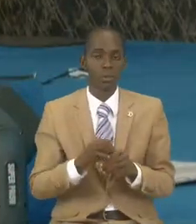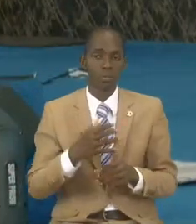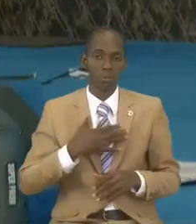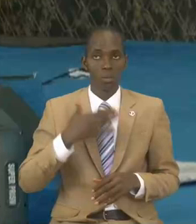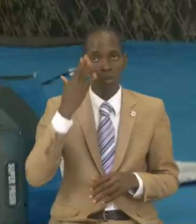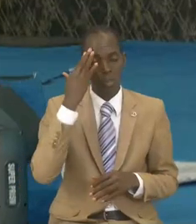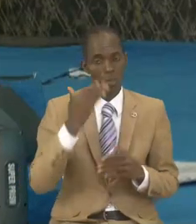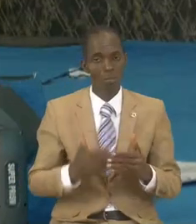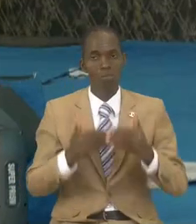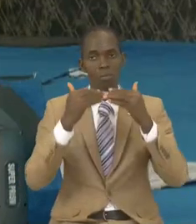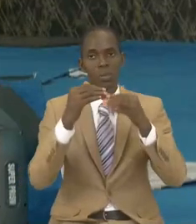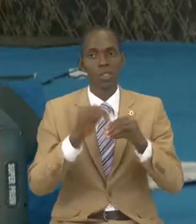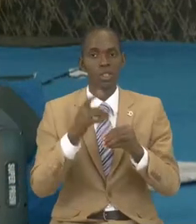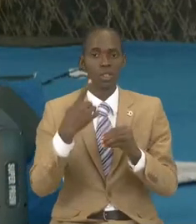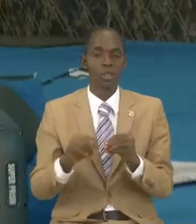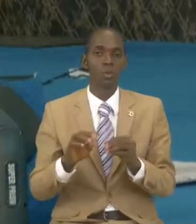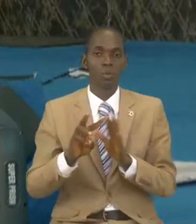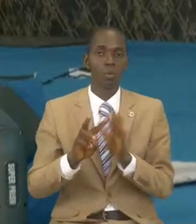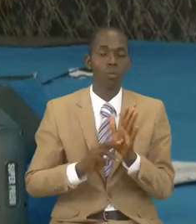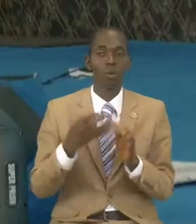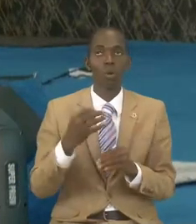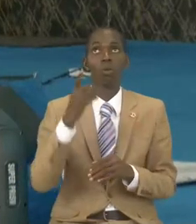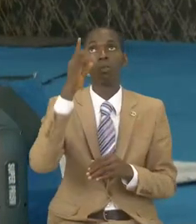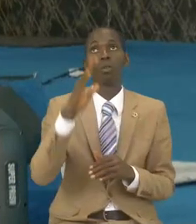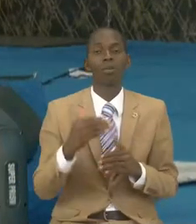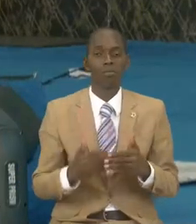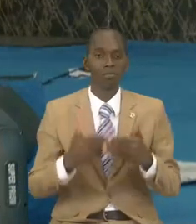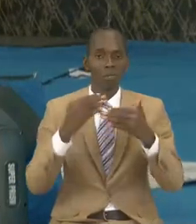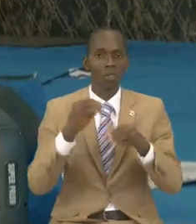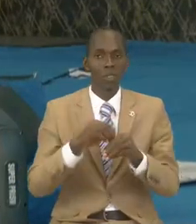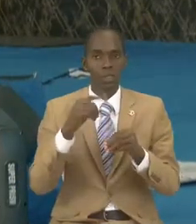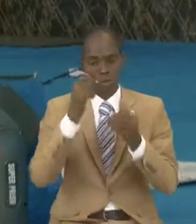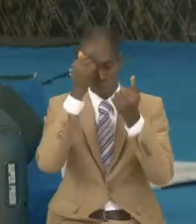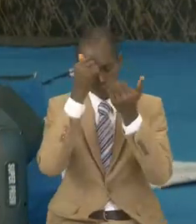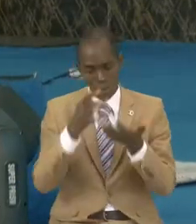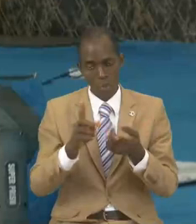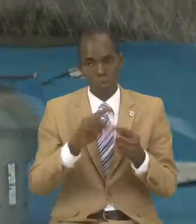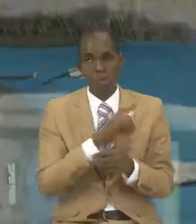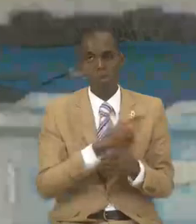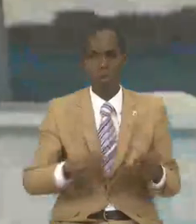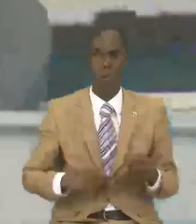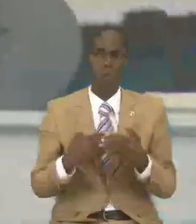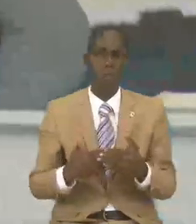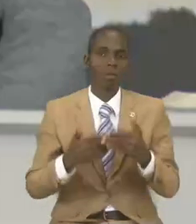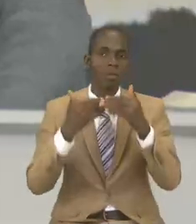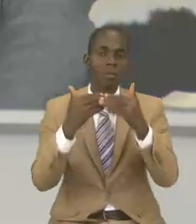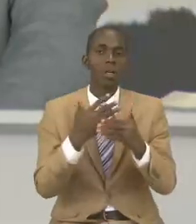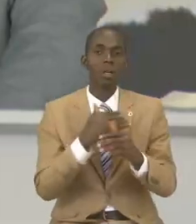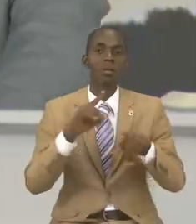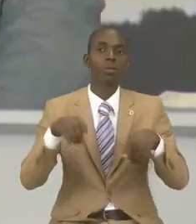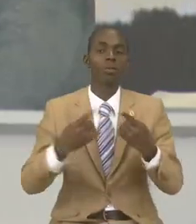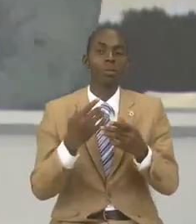connaissance, avancer dans la volonté de Dieu, avancer dans mon obéissance au Seigneur, avancer et